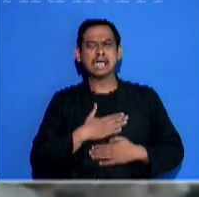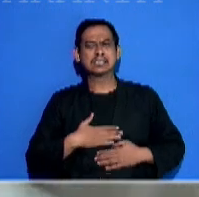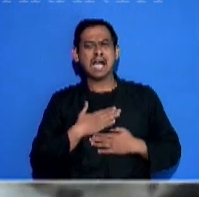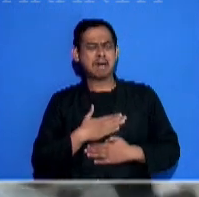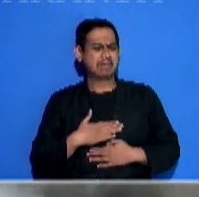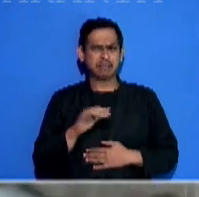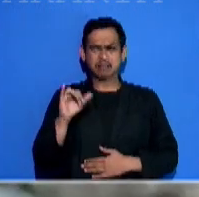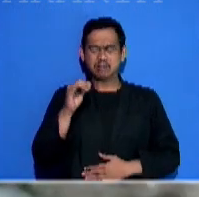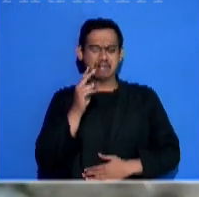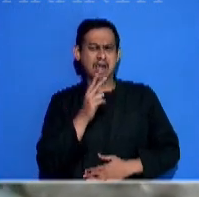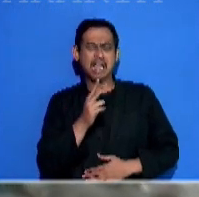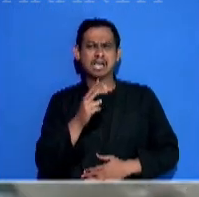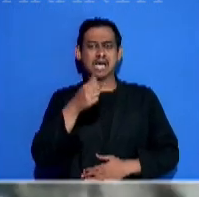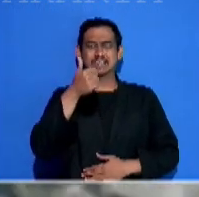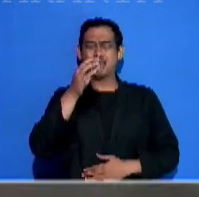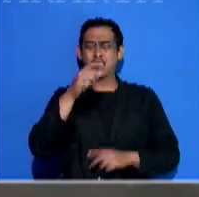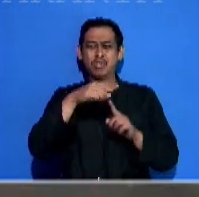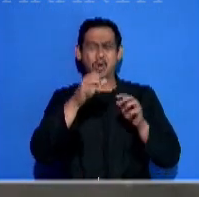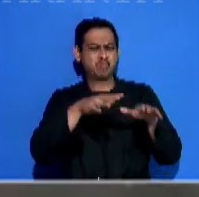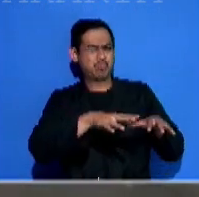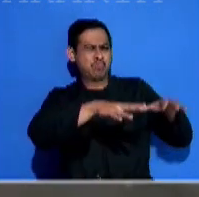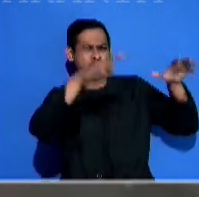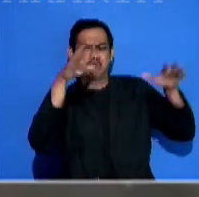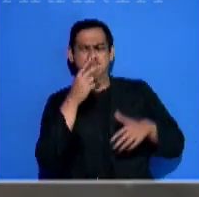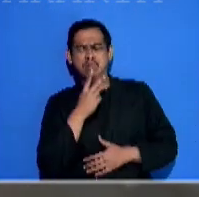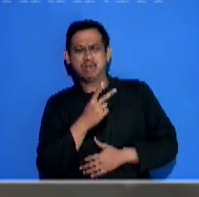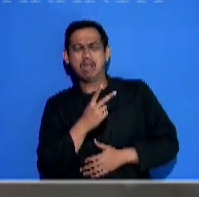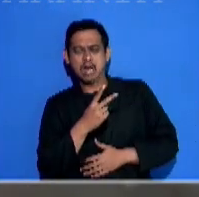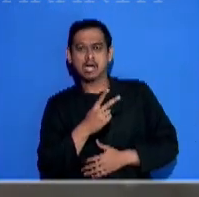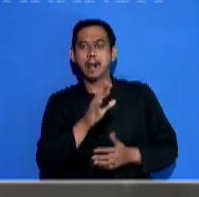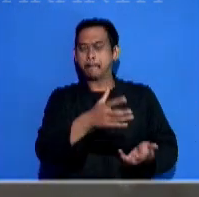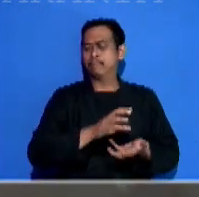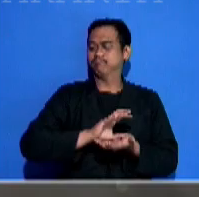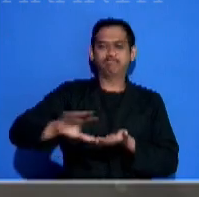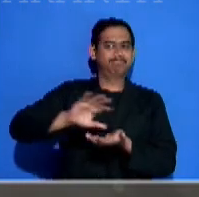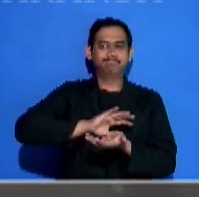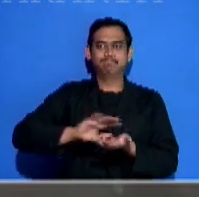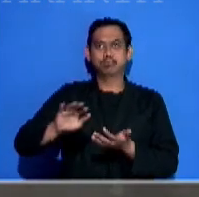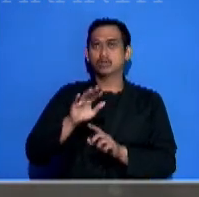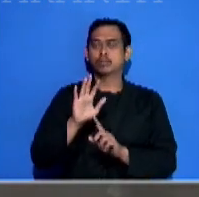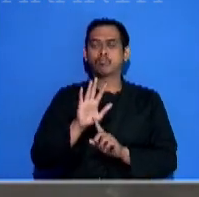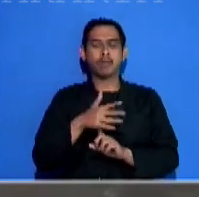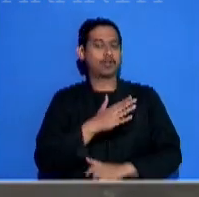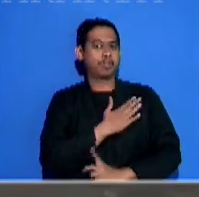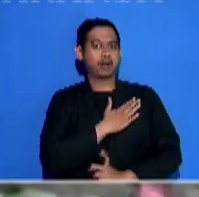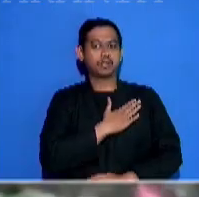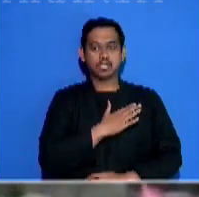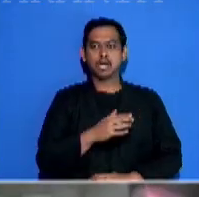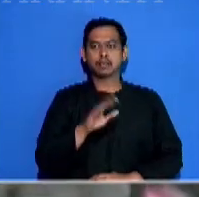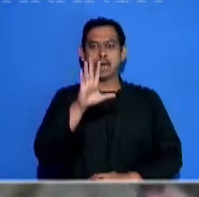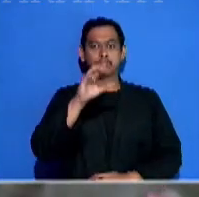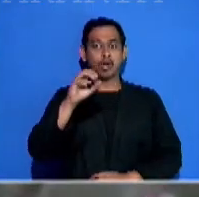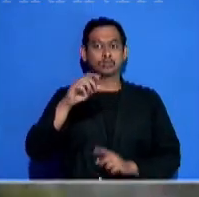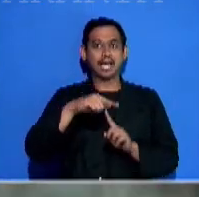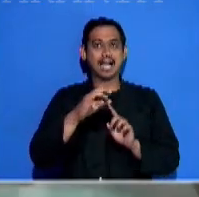sekitar 60 ton per hari sampah kota Yogyakarta akan dikelola kabupaten Bantul dan lebih dari 140 ton sampah akan